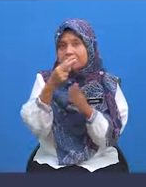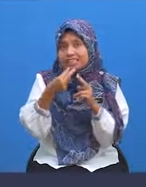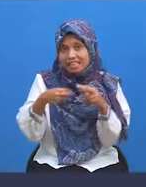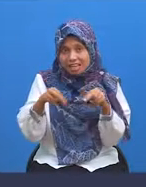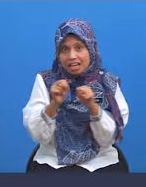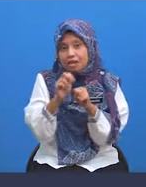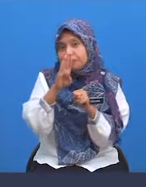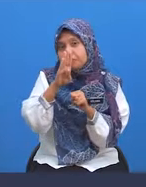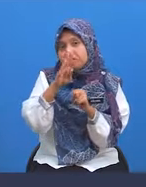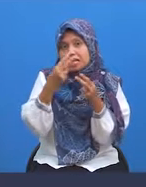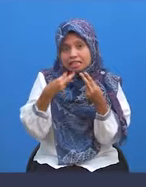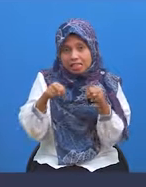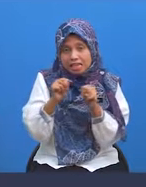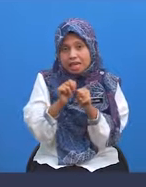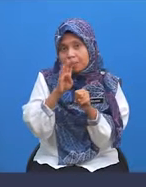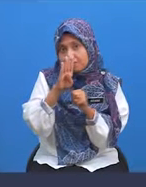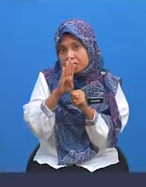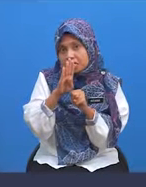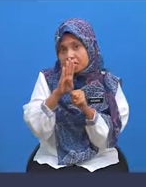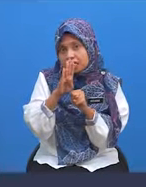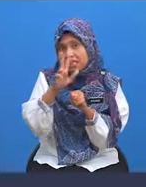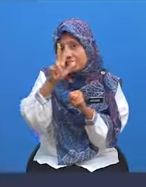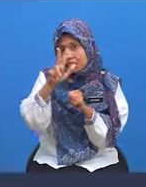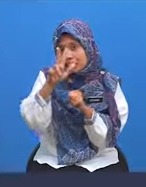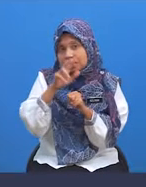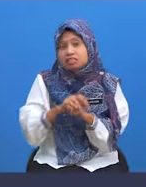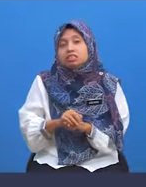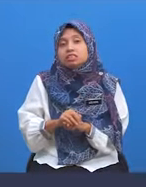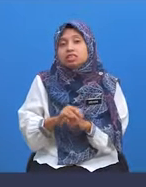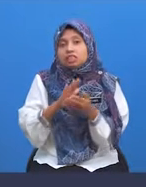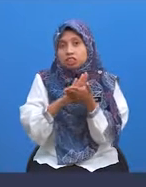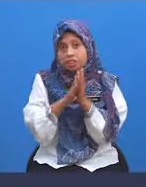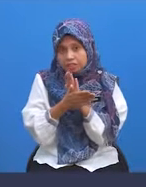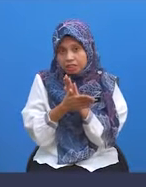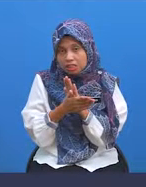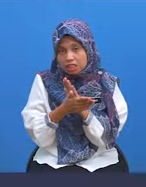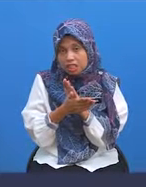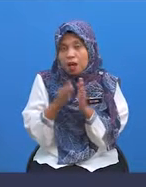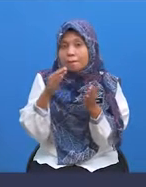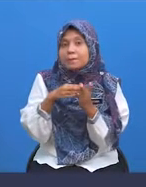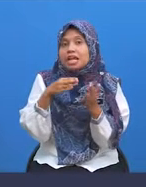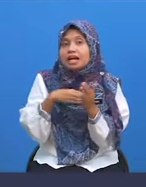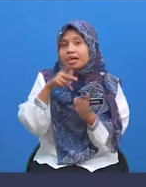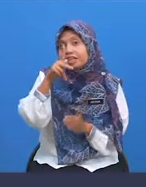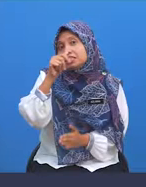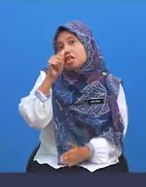Maka bilangan kala bagi graf kita juga adalah 3.